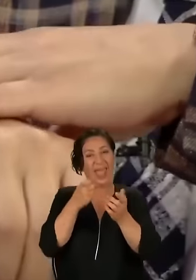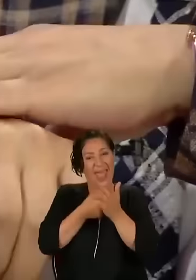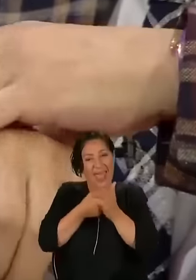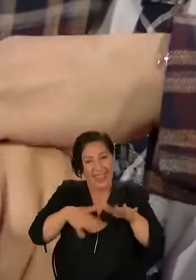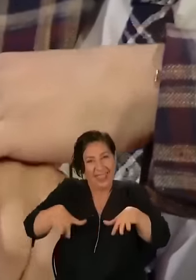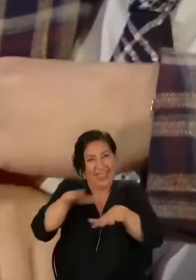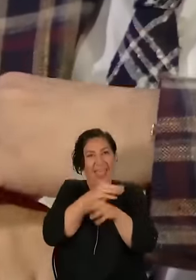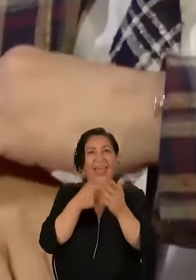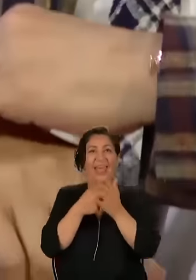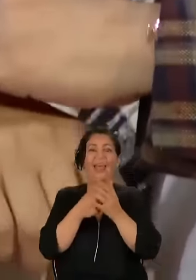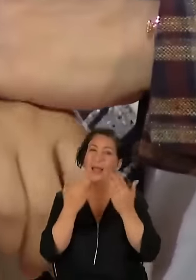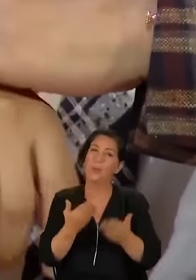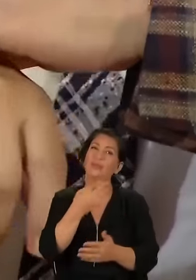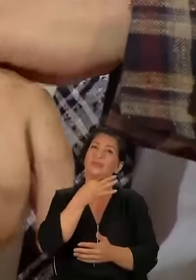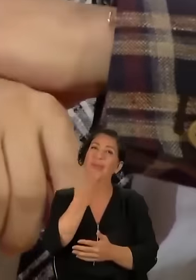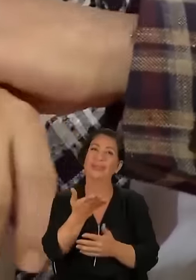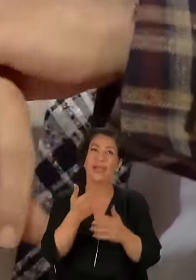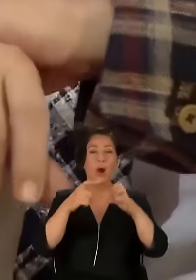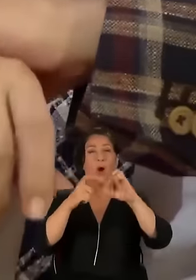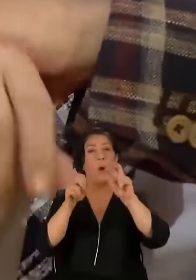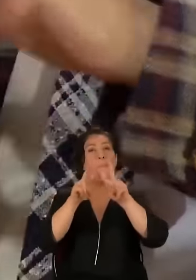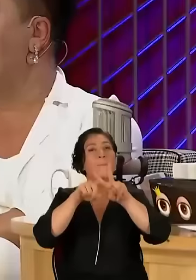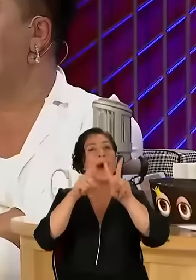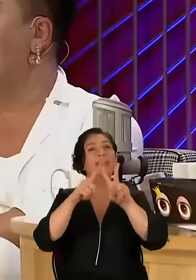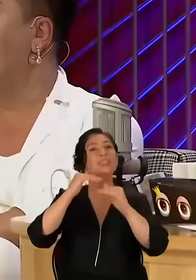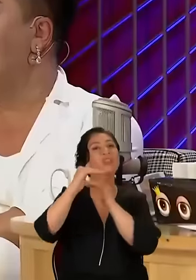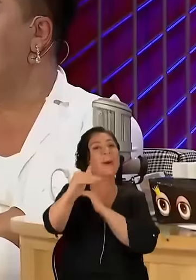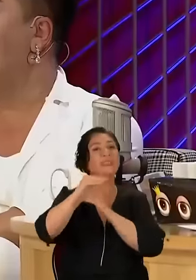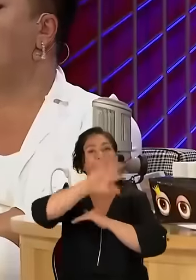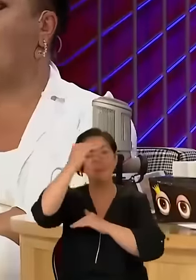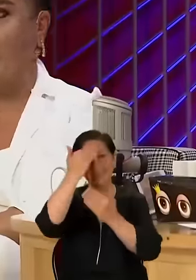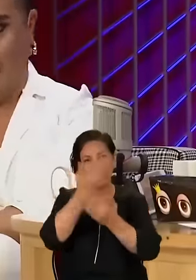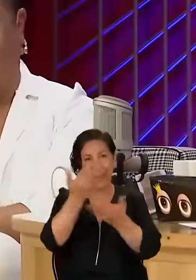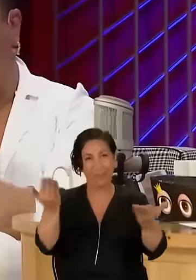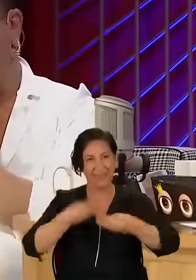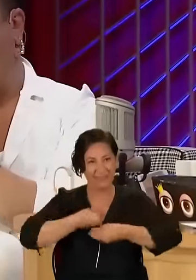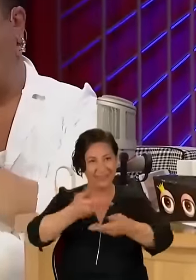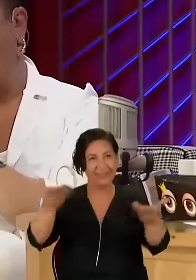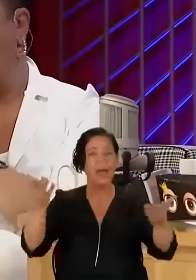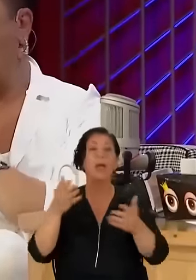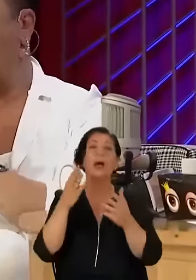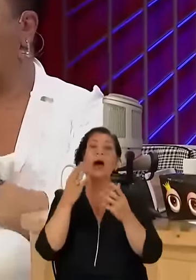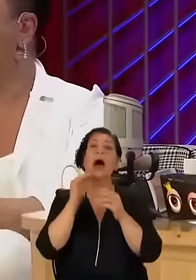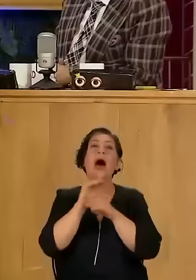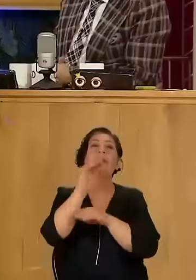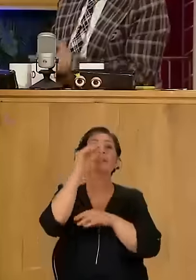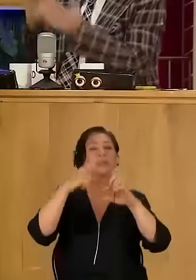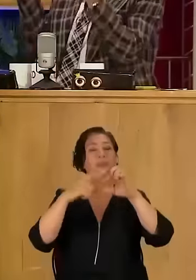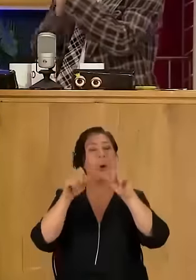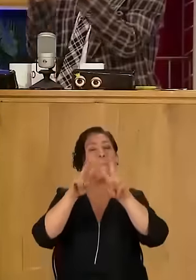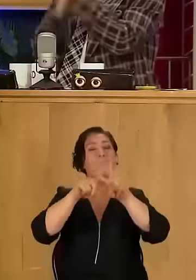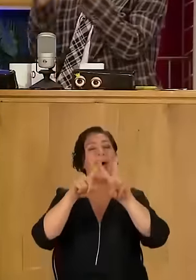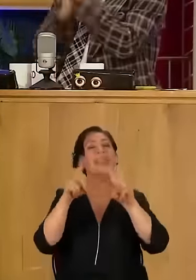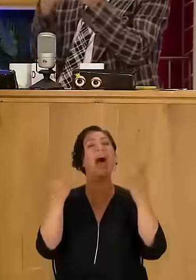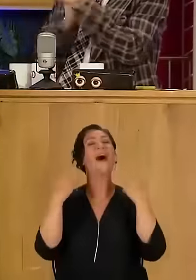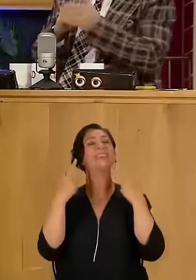adına kabul edelim lütfen. Çok buyurun. Teşekkür ederim. Ben bu de arada tüm roman camiasının selamlarını getirdim çok, arkadaşlar. Çok zarifsin. Hayatınız roman havası tadında çok